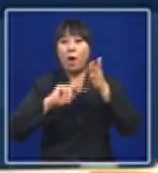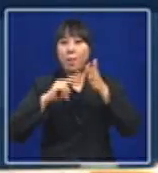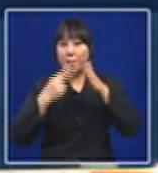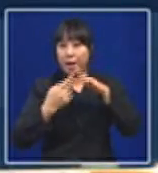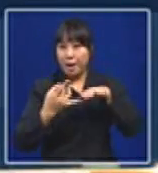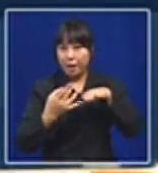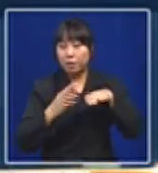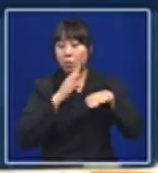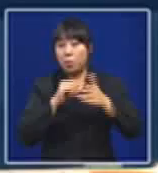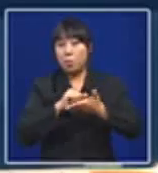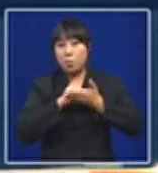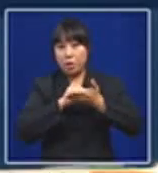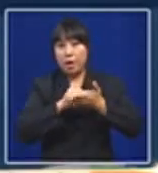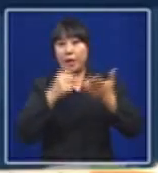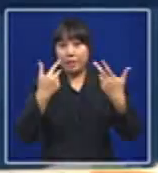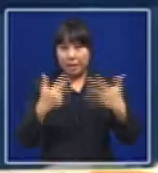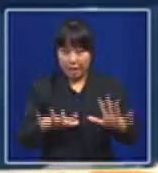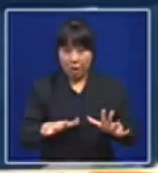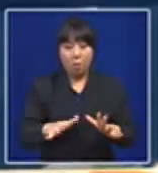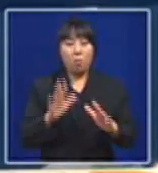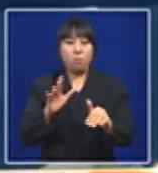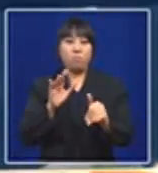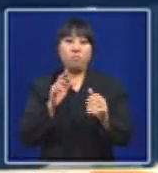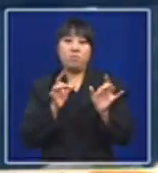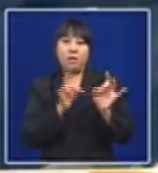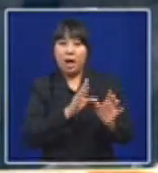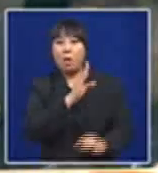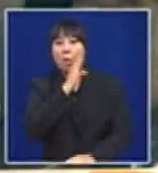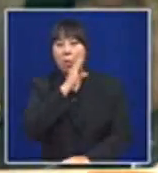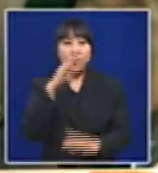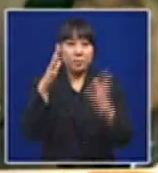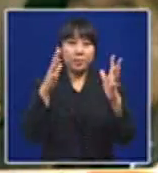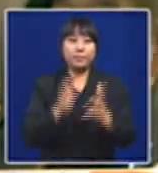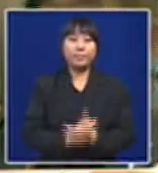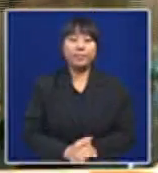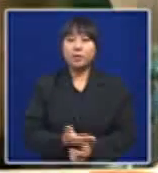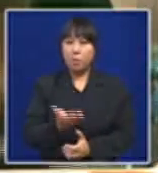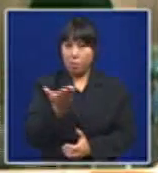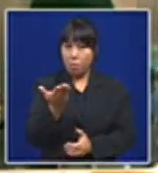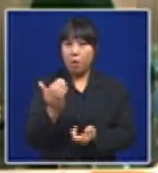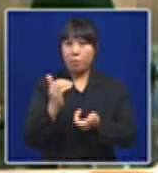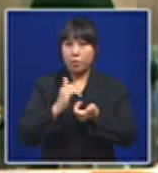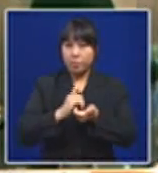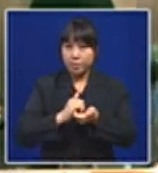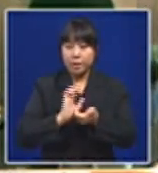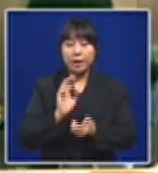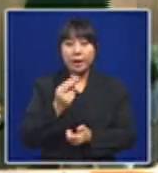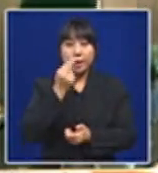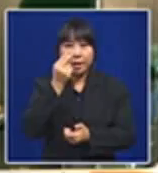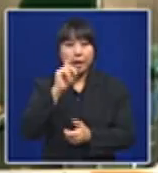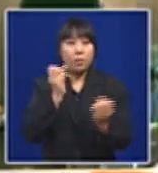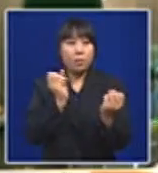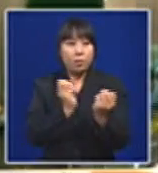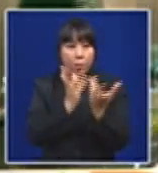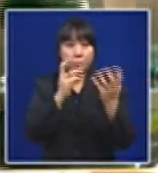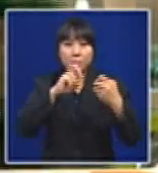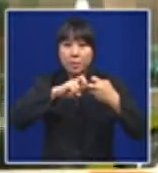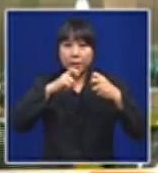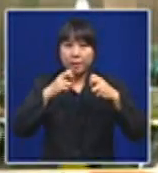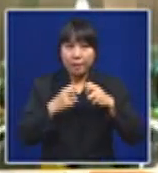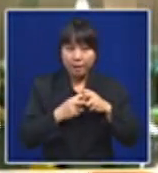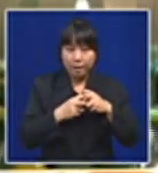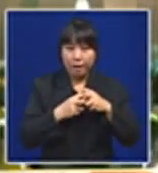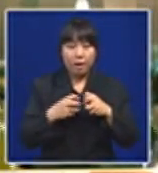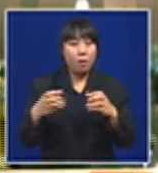เมื่อใช้บริการแล้วจะไม่ถูกเอาเปรียบ ขอความร่วมมือชี้ให้เห็นถึงผลกระทบของปัญห